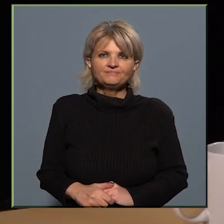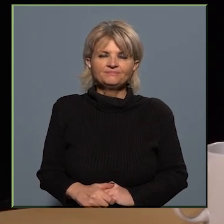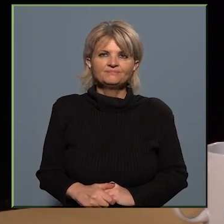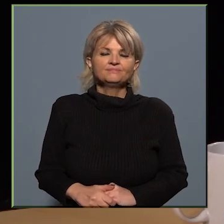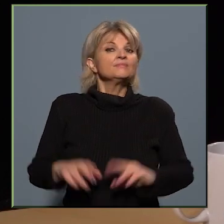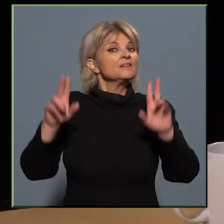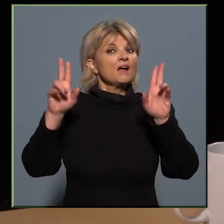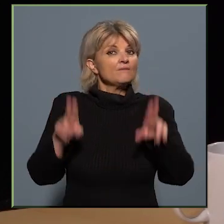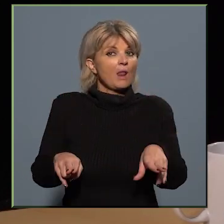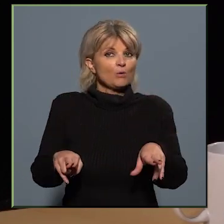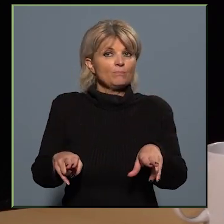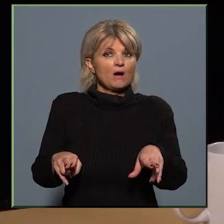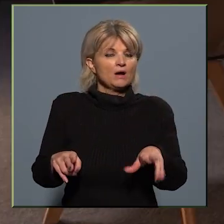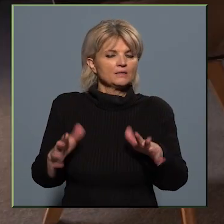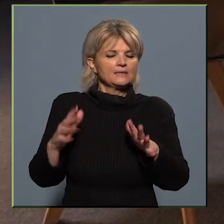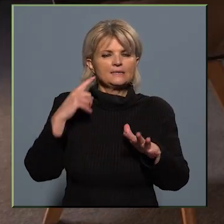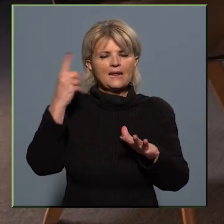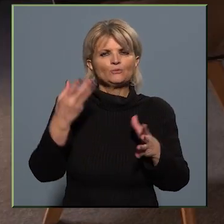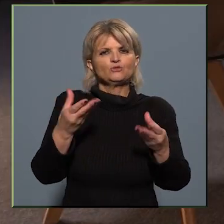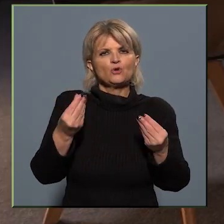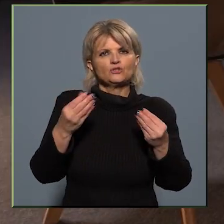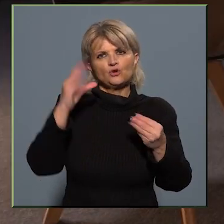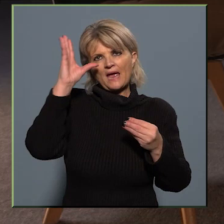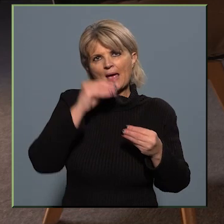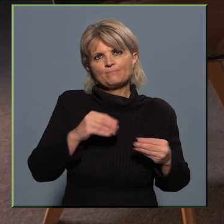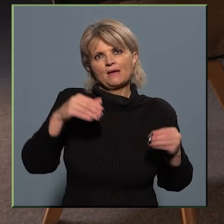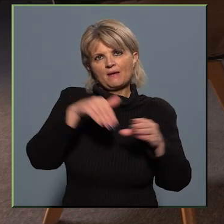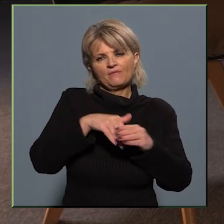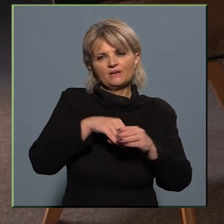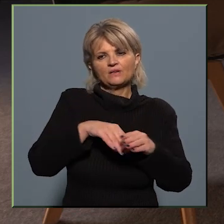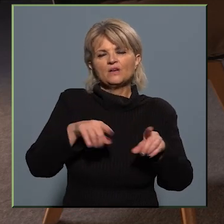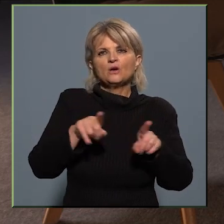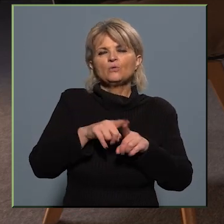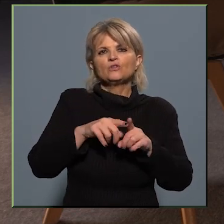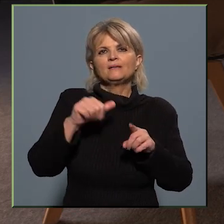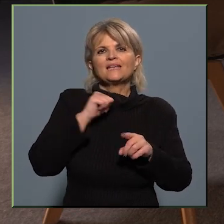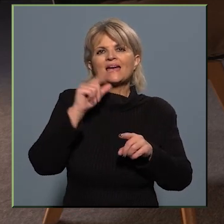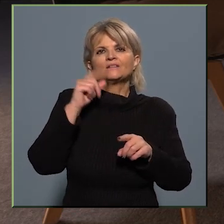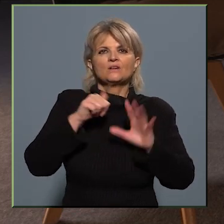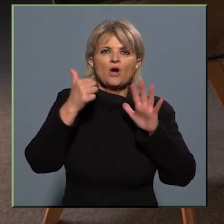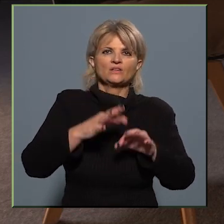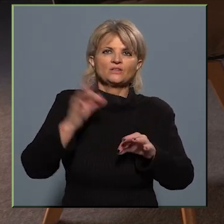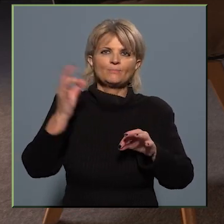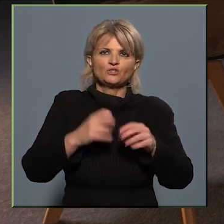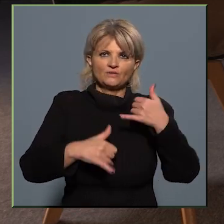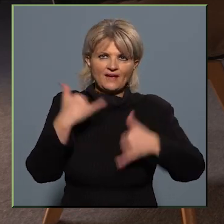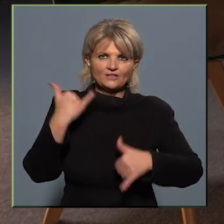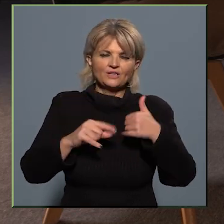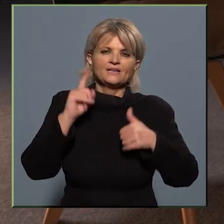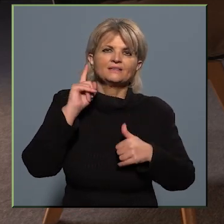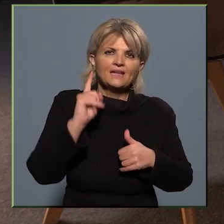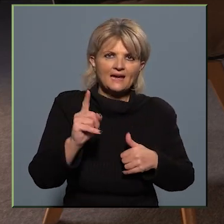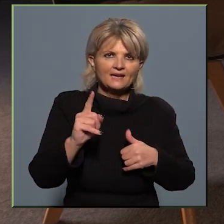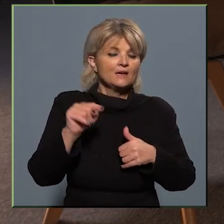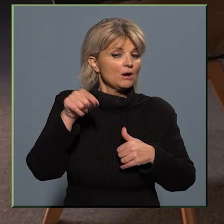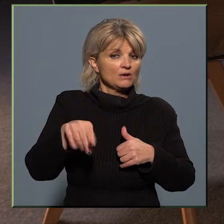Valóban nem tud tömegeket befogadni, úgy mint egy genti hatnapos versenyem, azonban arra mindenképpen